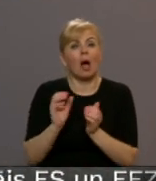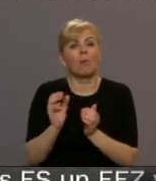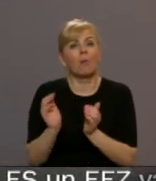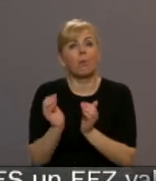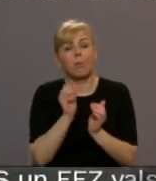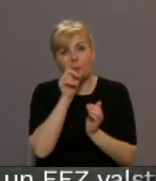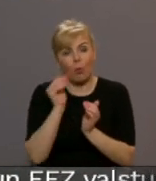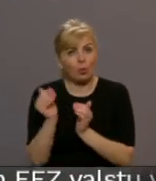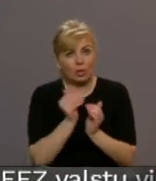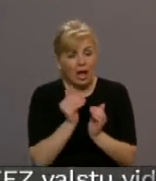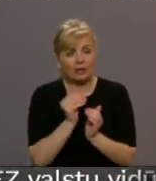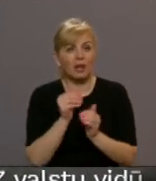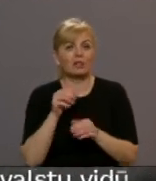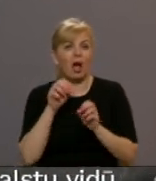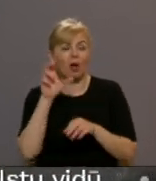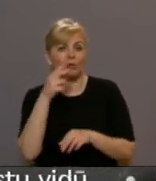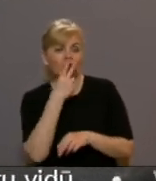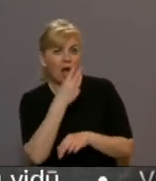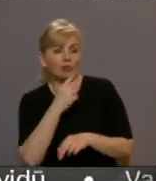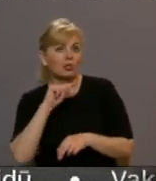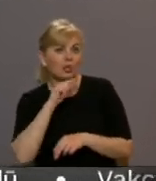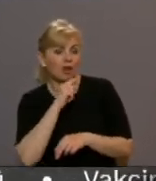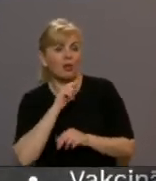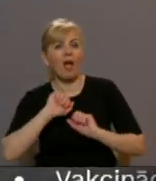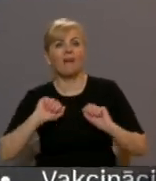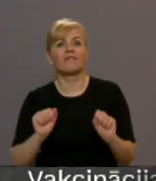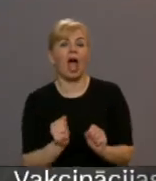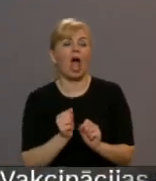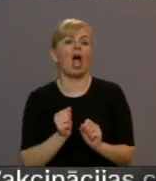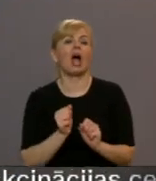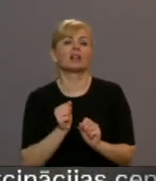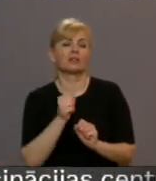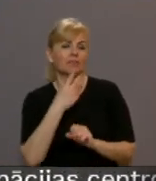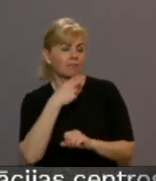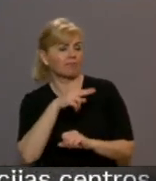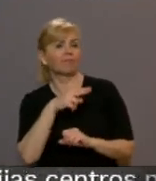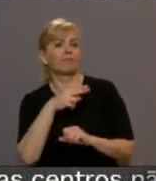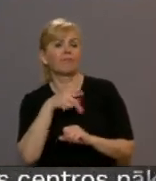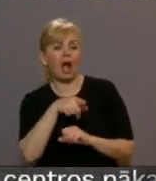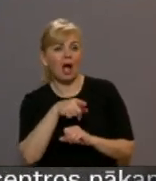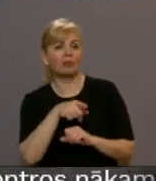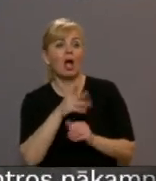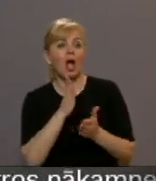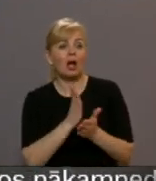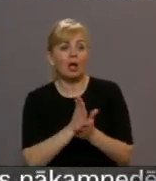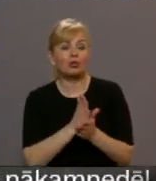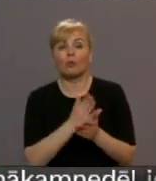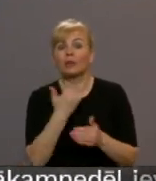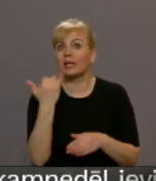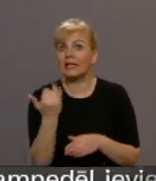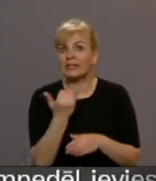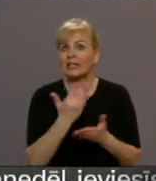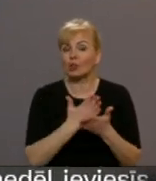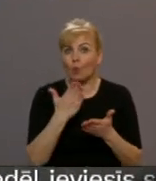Ornitologi uz procesiem dabā raugās racionāli un vēsu prātu. It īpaši gadījumos, kad rit tik spraigi notikumi,